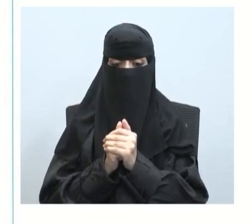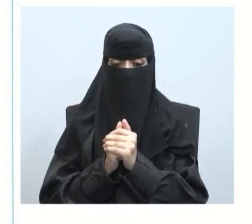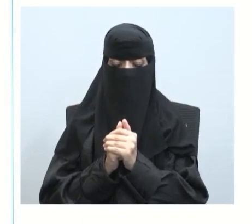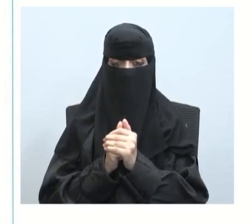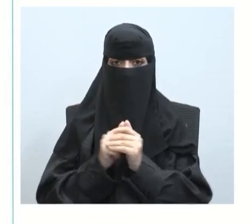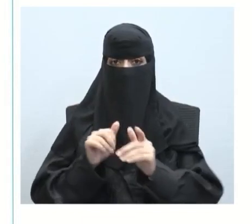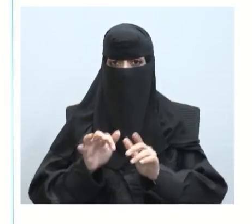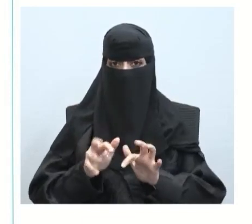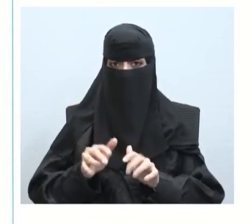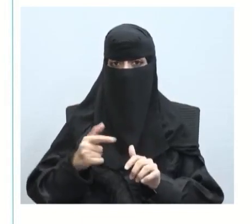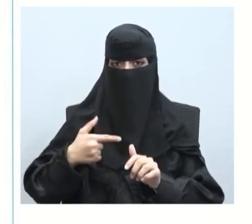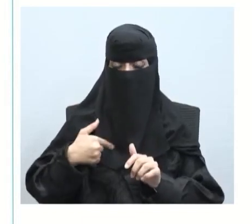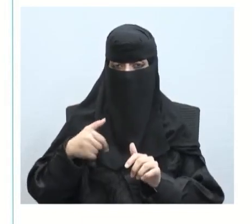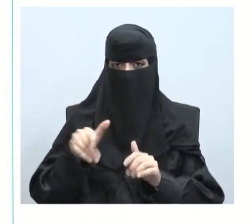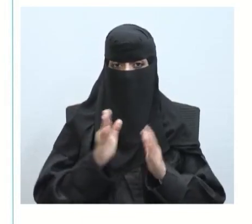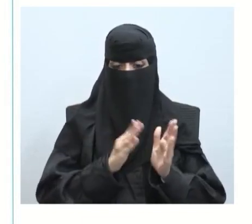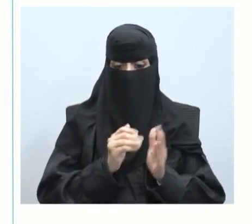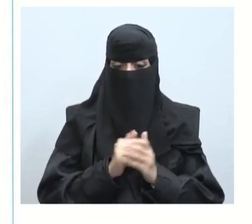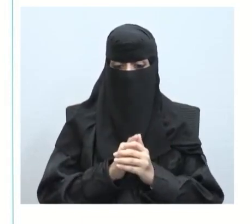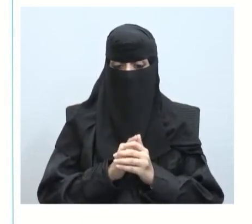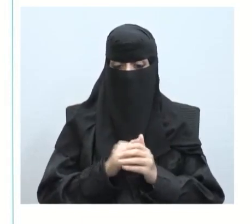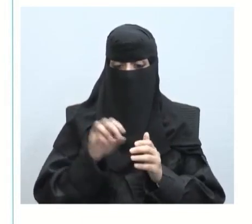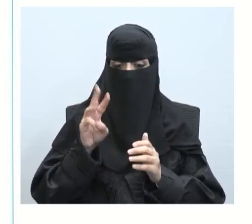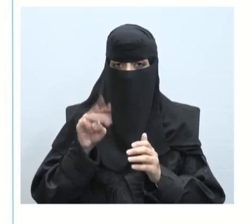نقوم بكتابة اسم الملف mqtt